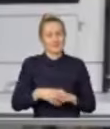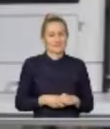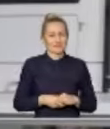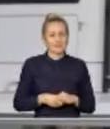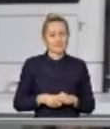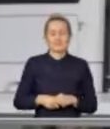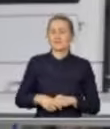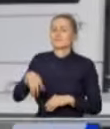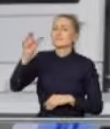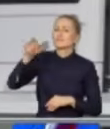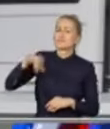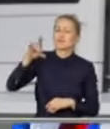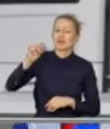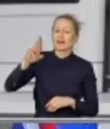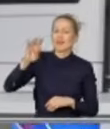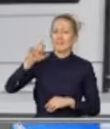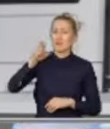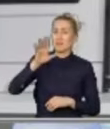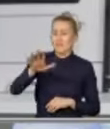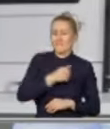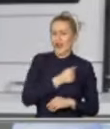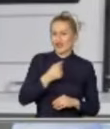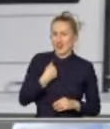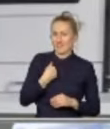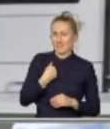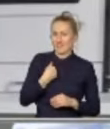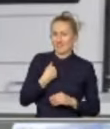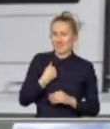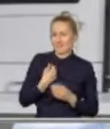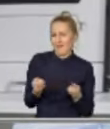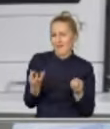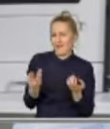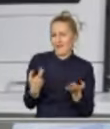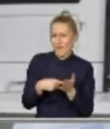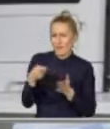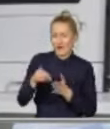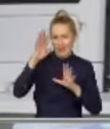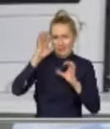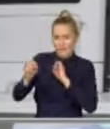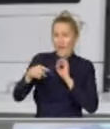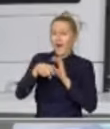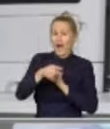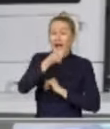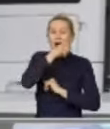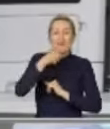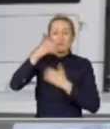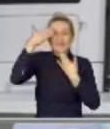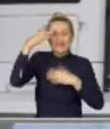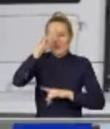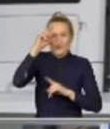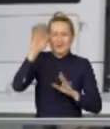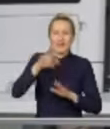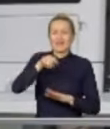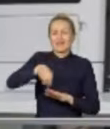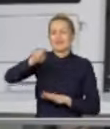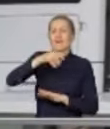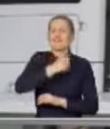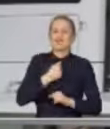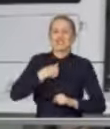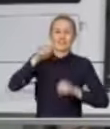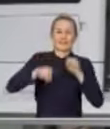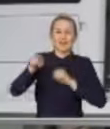Roman Giertych jest warszawskim adwokatem, nie jest osobą anonimową. Jego metody są bardzo dobrze znane w warszawskim sądzie